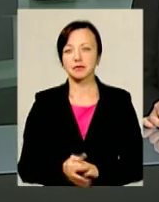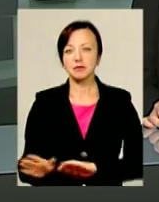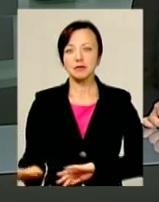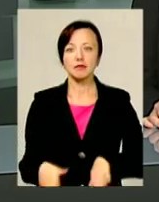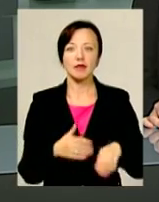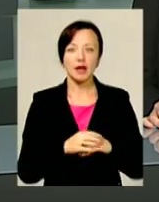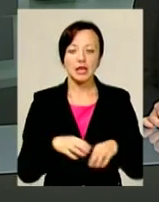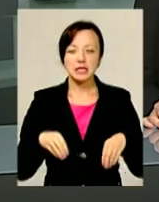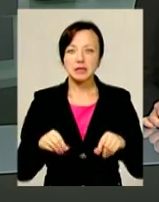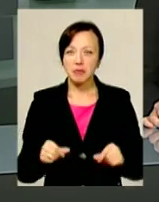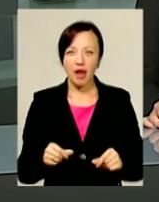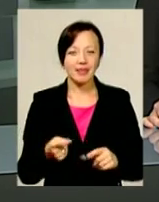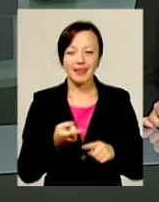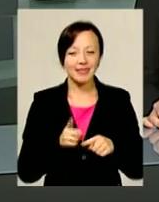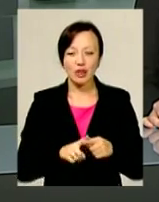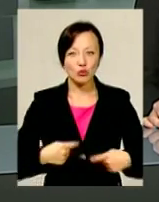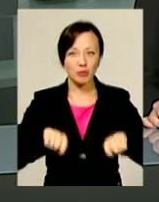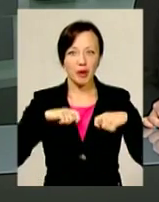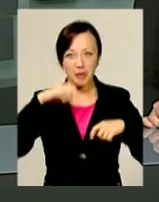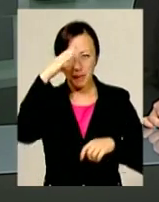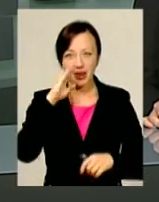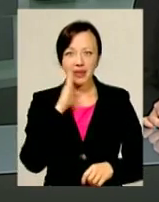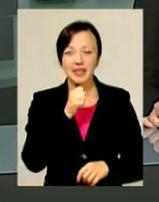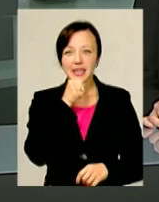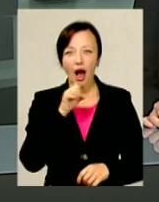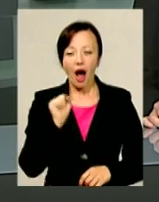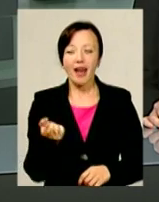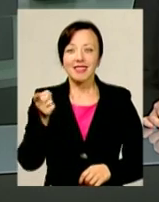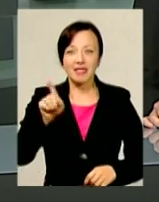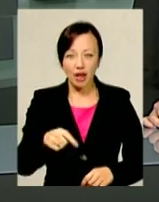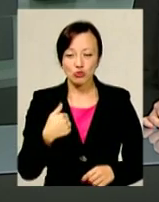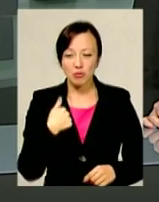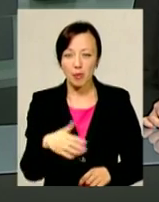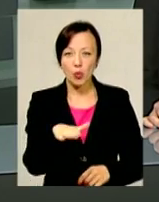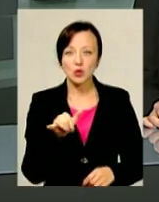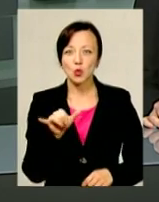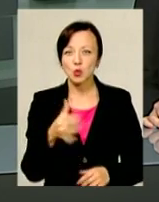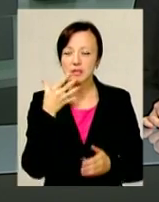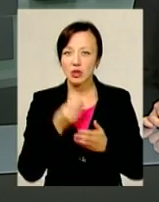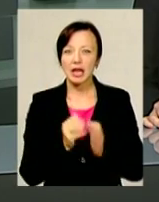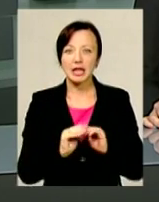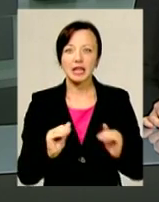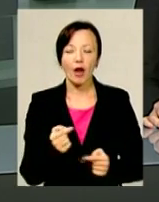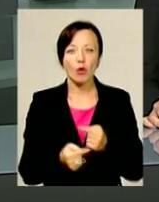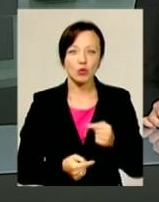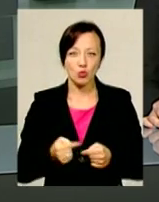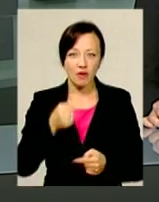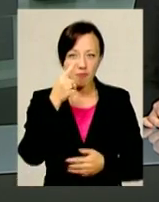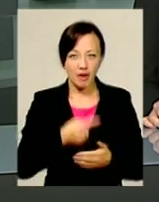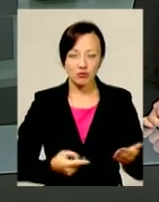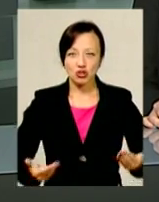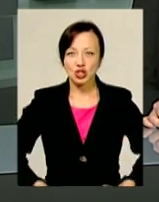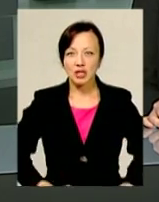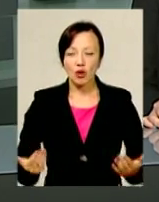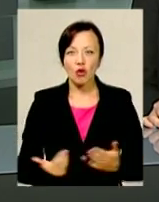Земля – не те, що перейшло нам у спадок від батьків і дідів, а те, що ми позичили в своїх дітей і онуків, впевнені жителі села